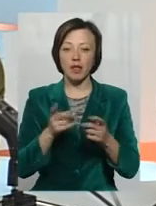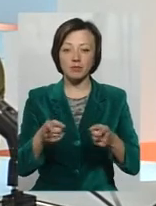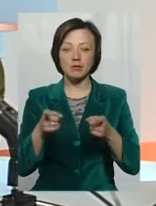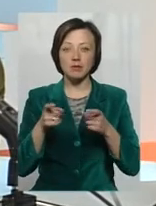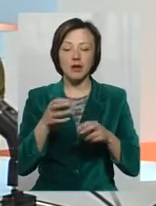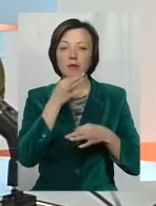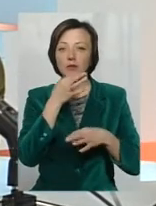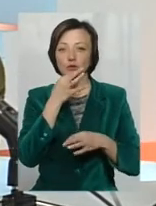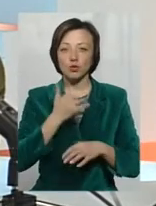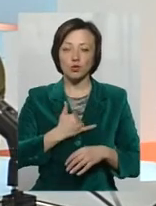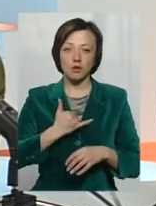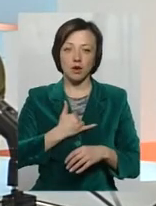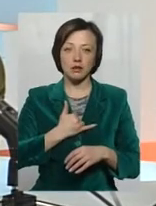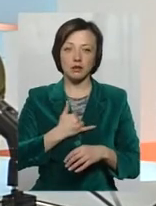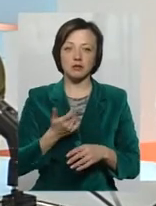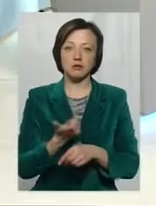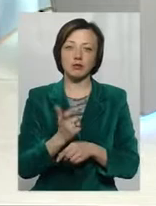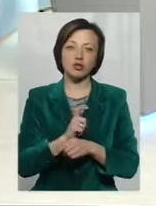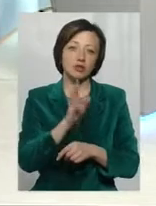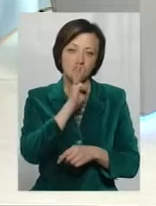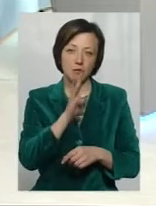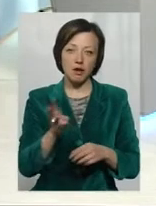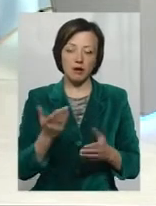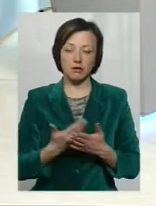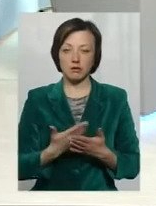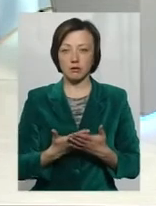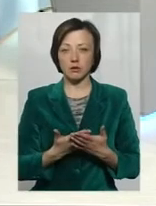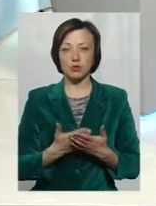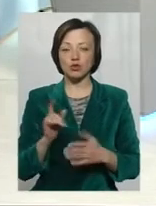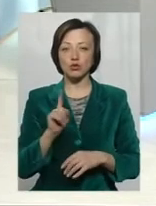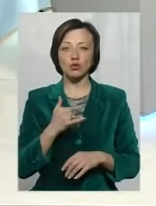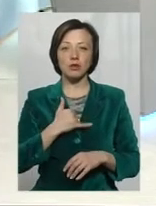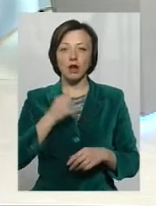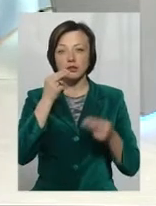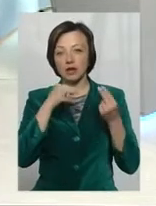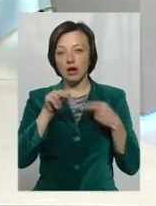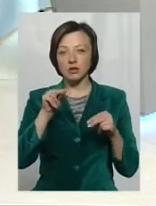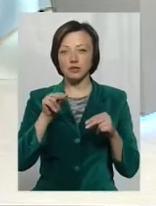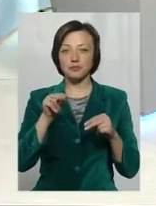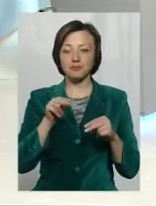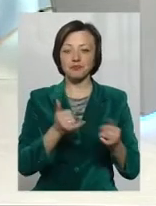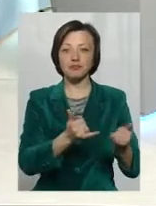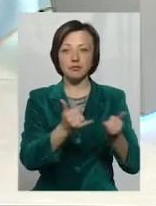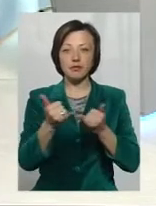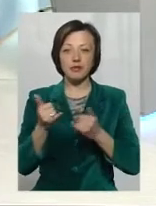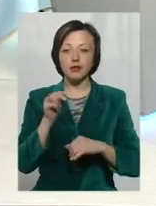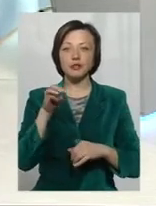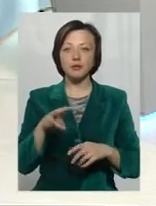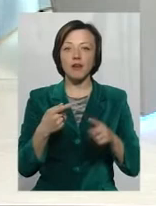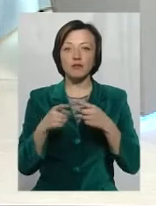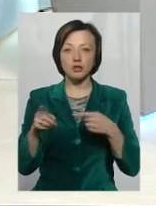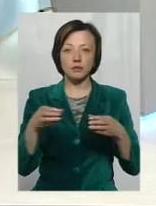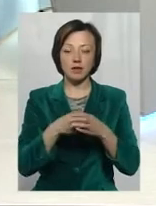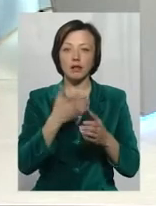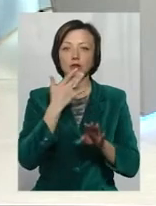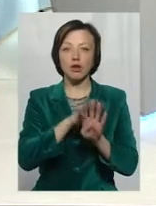те, що в нас трохи вище грошове забезпечення, що в нас краще тилове забезпечення, ніж в інших підрозділах